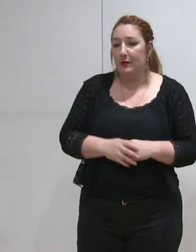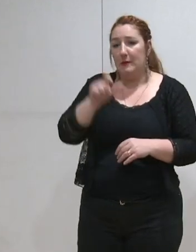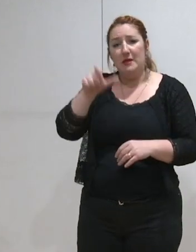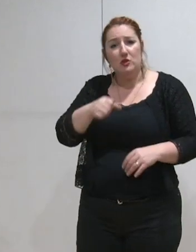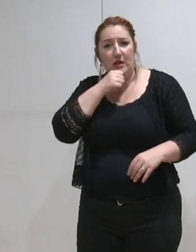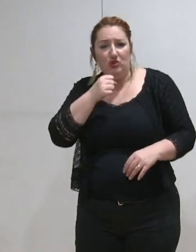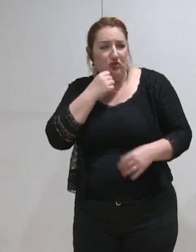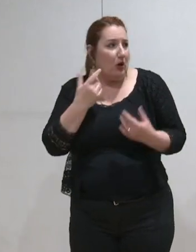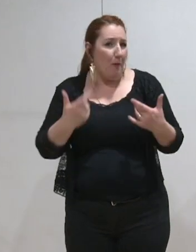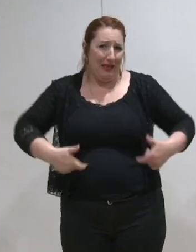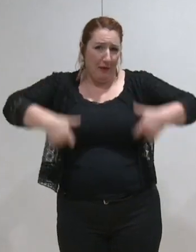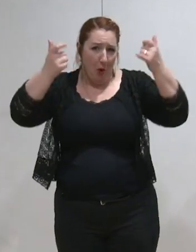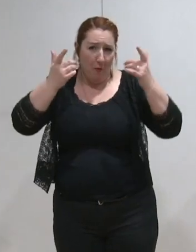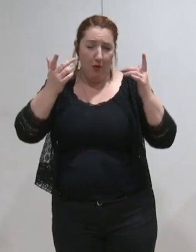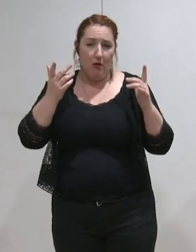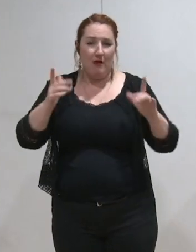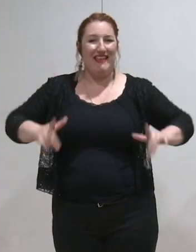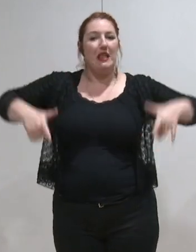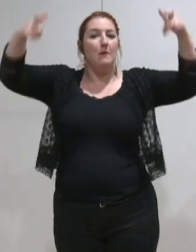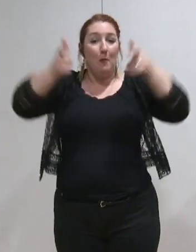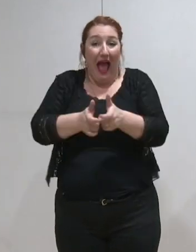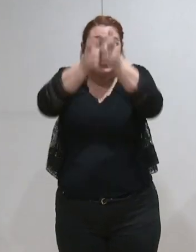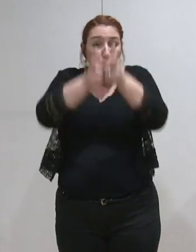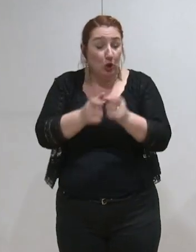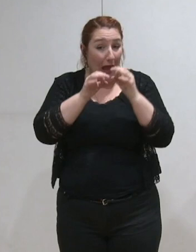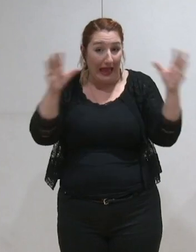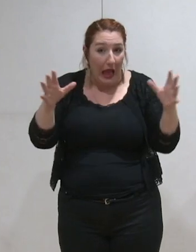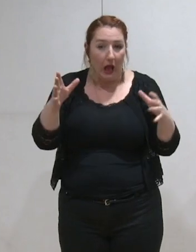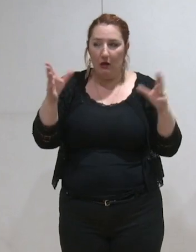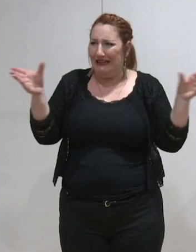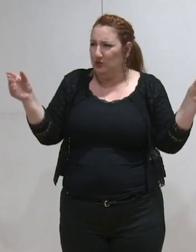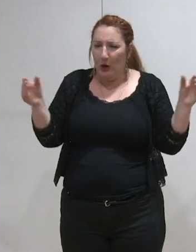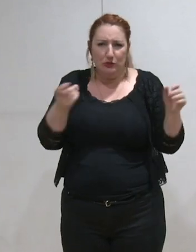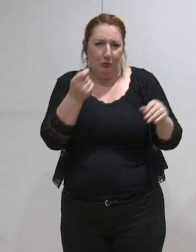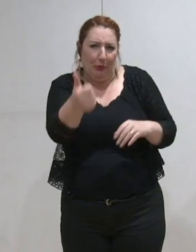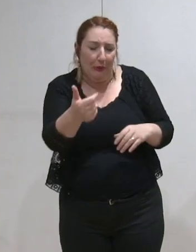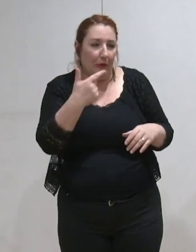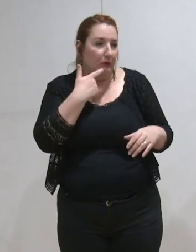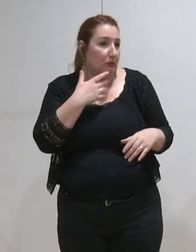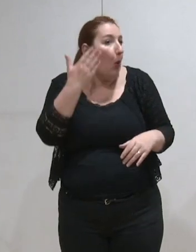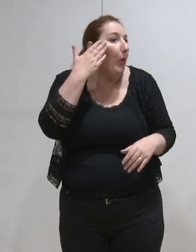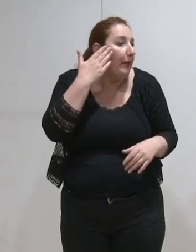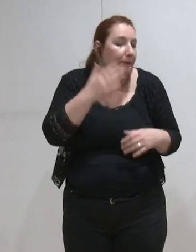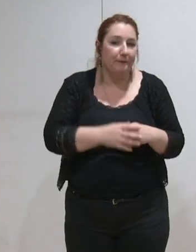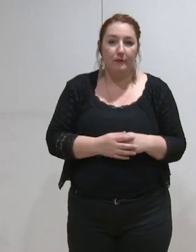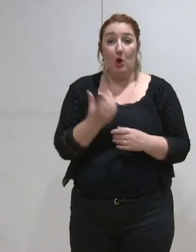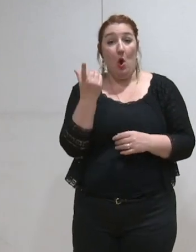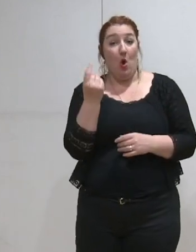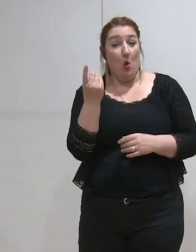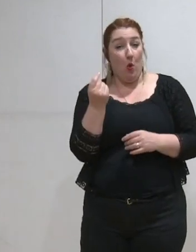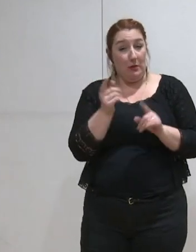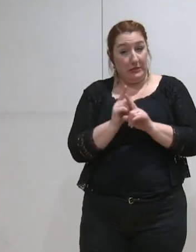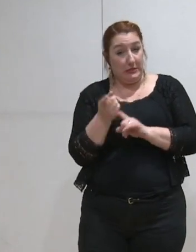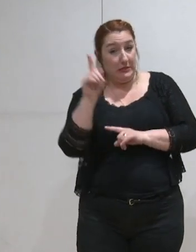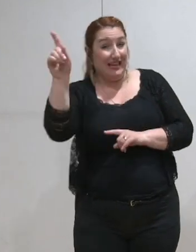isolé et sans ascenseur qui ne connaît pas de jeunes coupes partis habiter à 40 km de Grenoble pour trouver